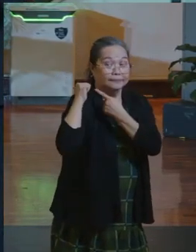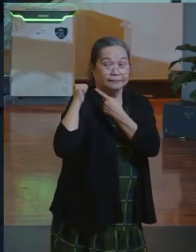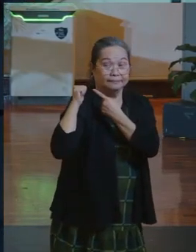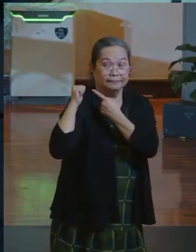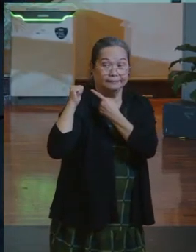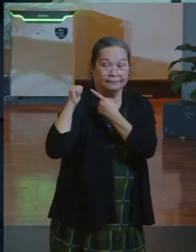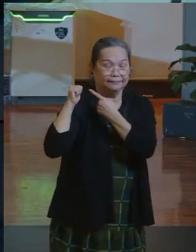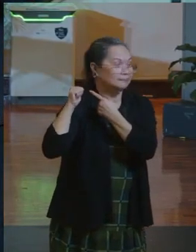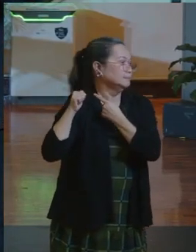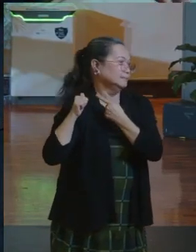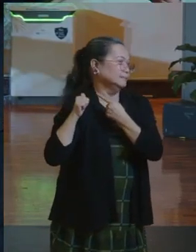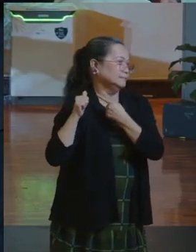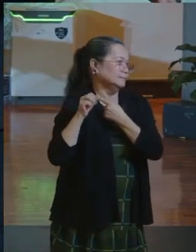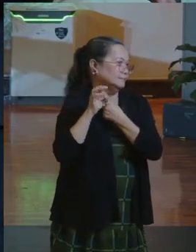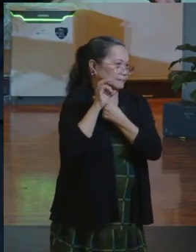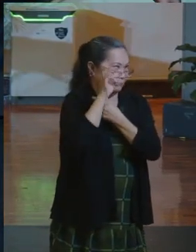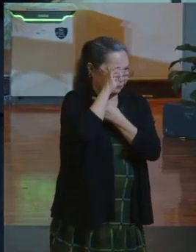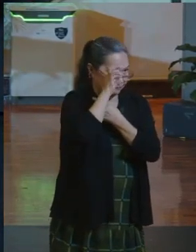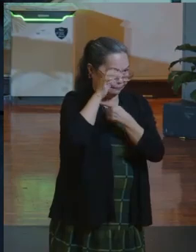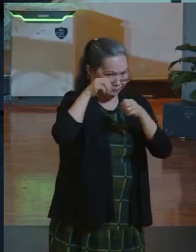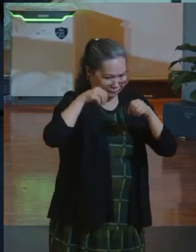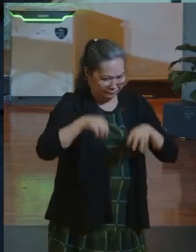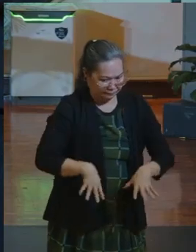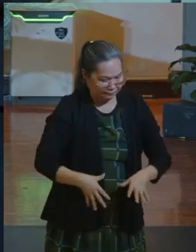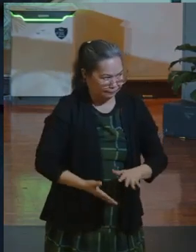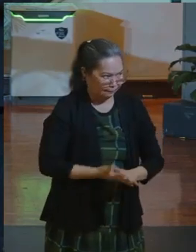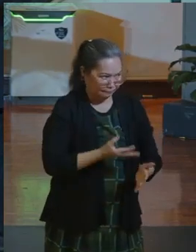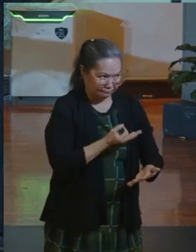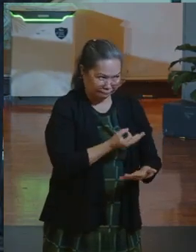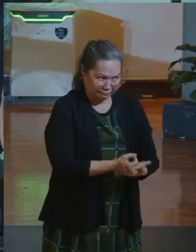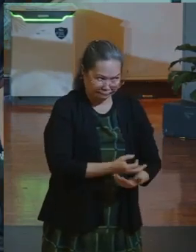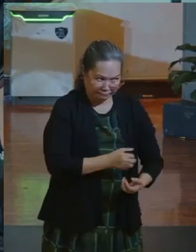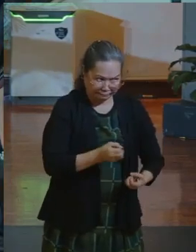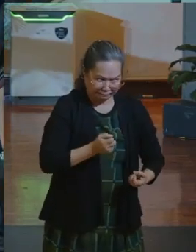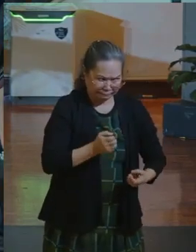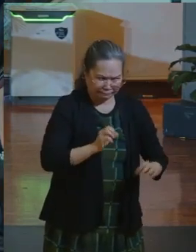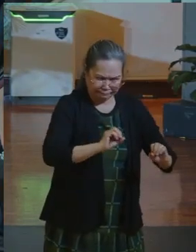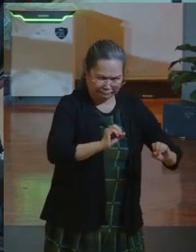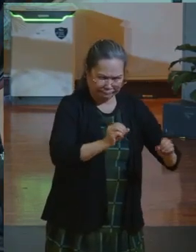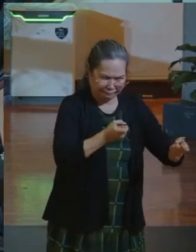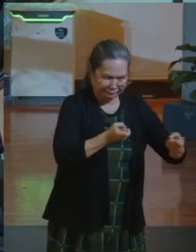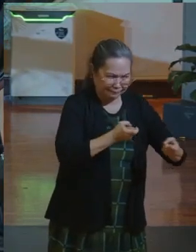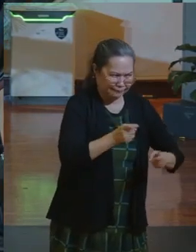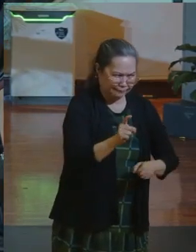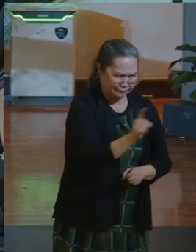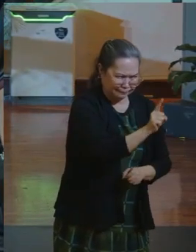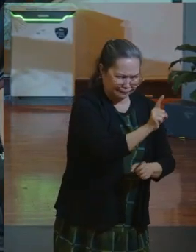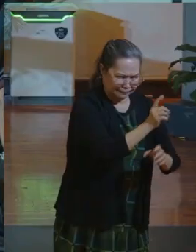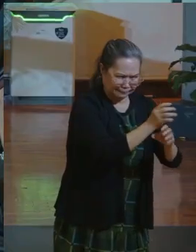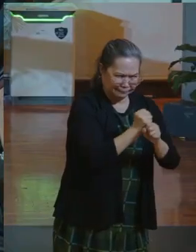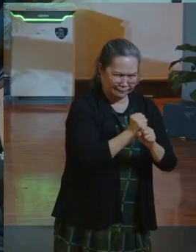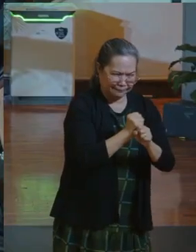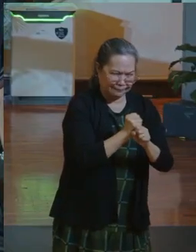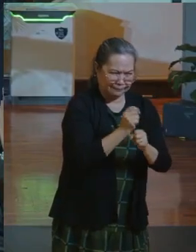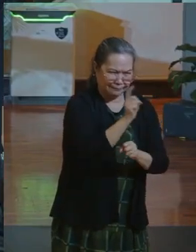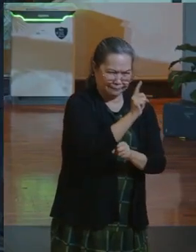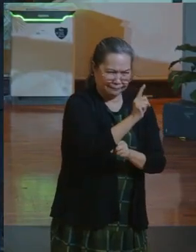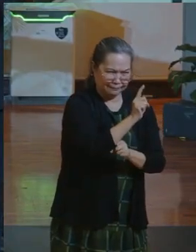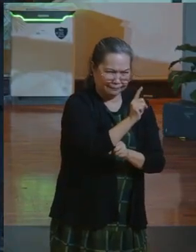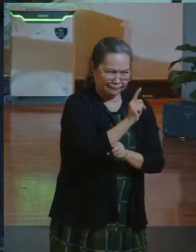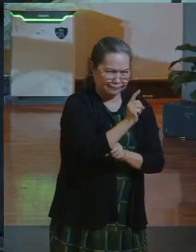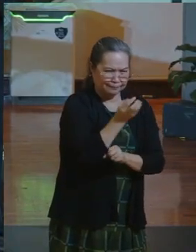nawawala ng salapi at hindi natin kontrolado kung saan natin kukunin ang